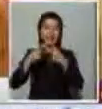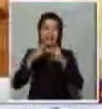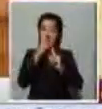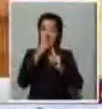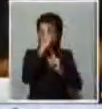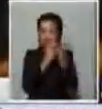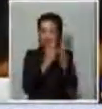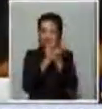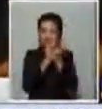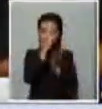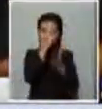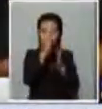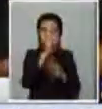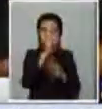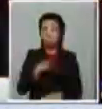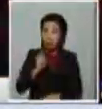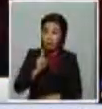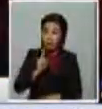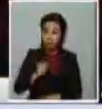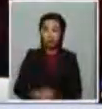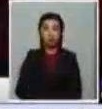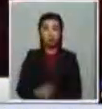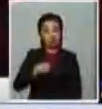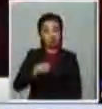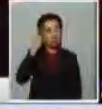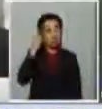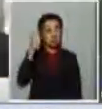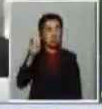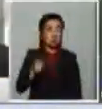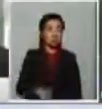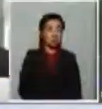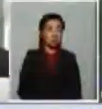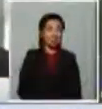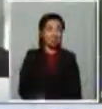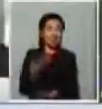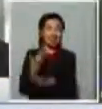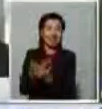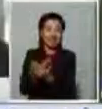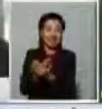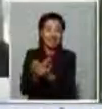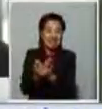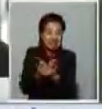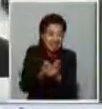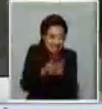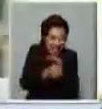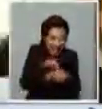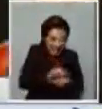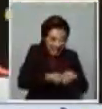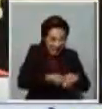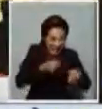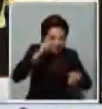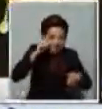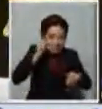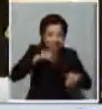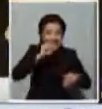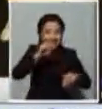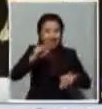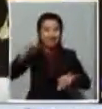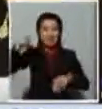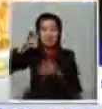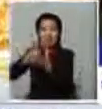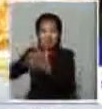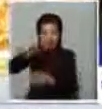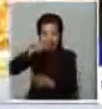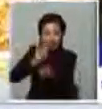ไรอ่ะผู้ใหญ่มีด้วยหรอ ผมทราบมา อะไรคะ ซ่อนเงินภรรยา ยังหาเจอเหมือนเดิม เหมือนเดิม